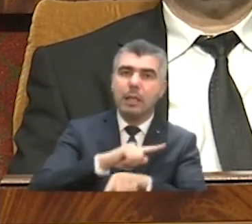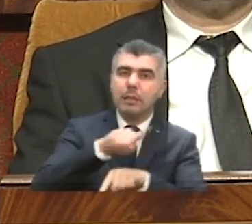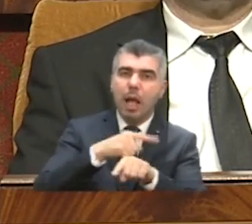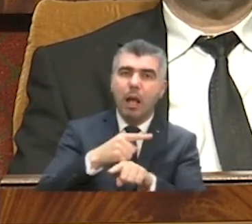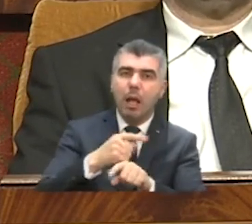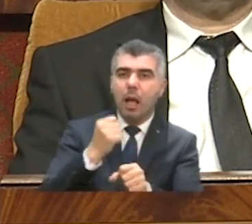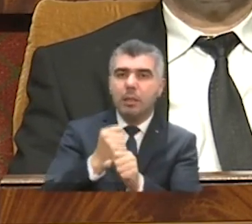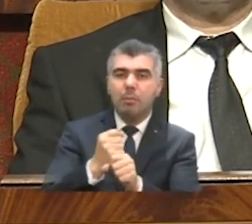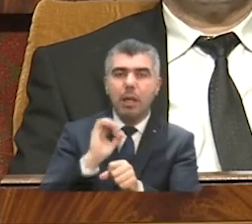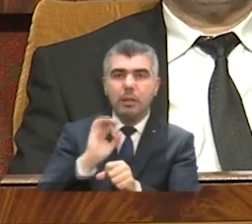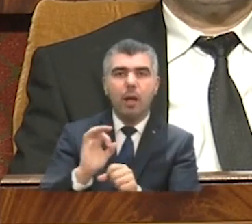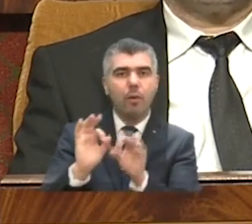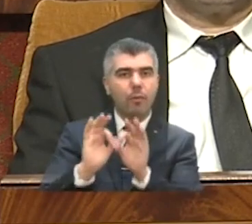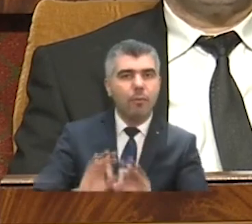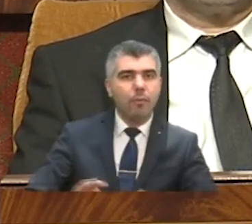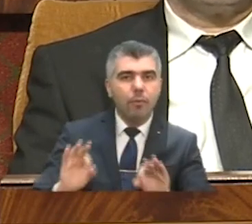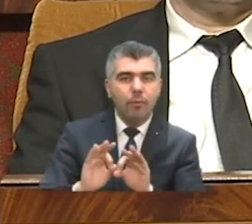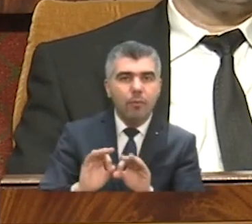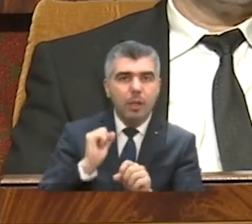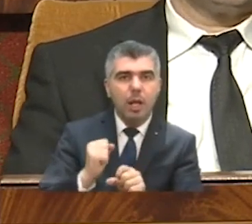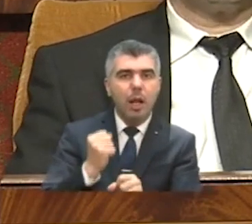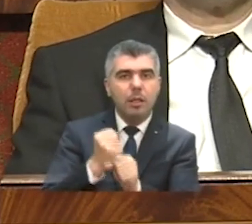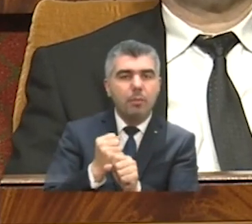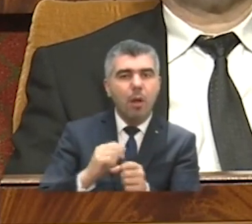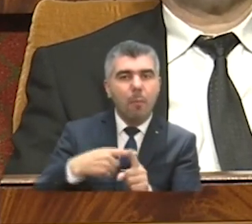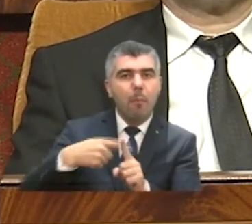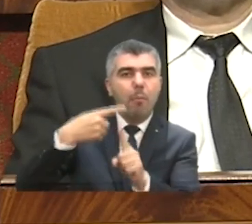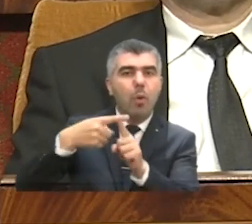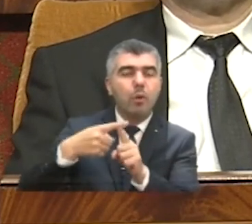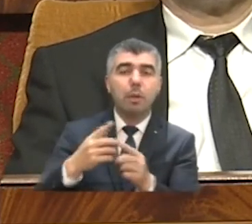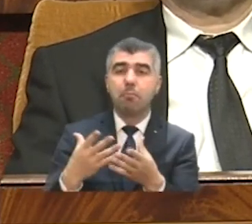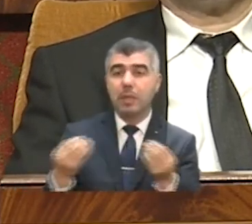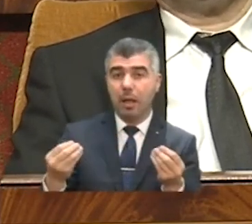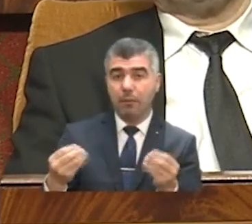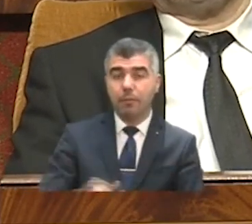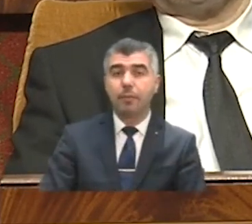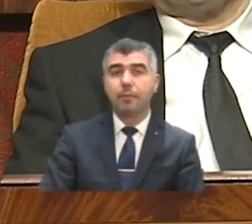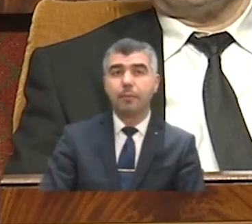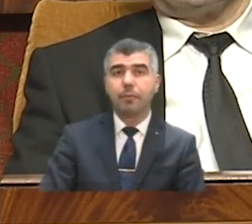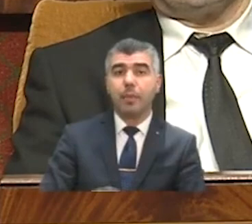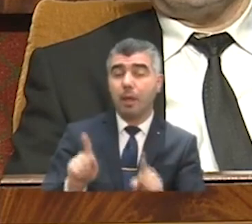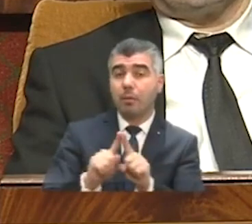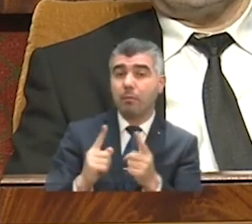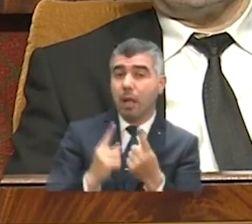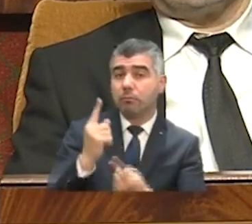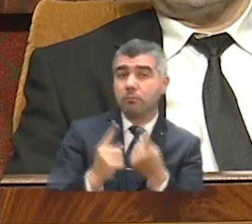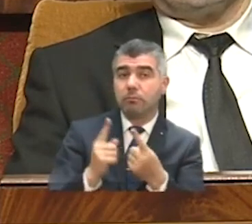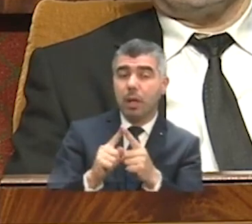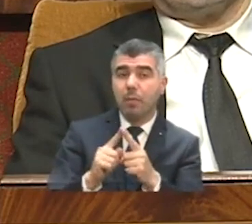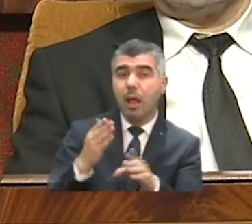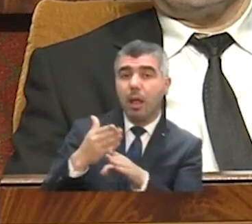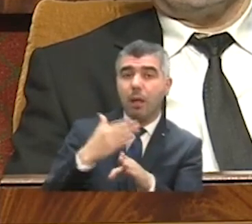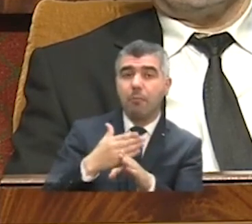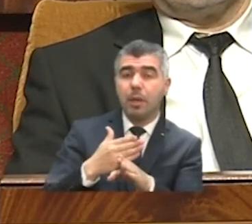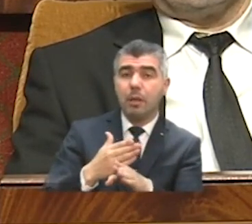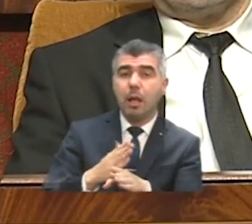العمل، بناء عشوائي لمنظومة المهن والأعباء المهنية الإضافية، فضلا عن إخلافكم الوعود الانتخابية.